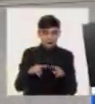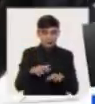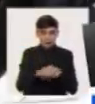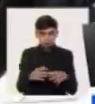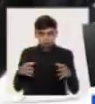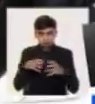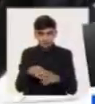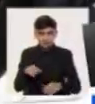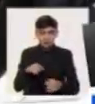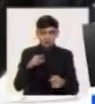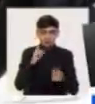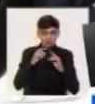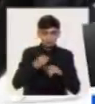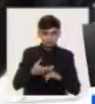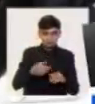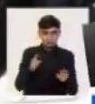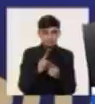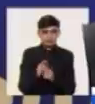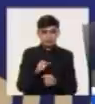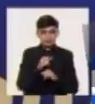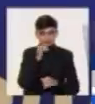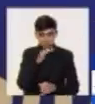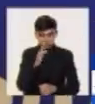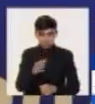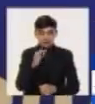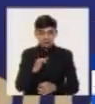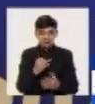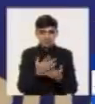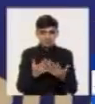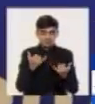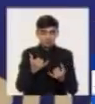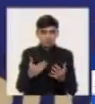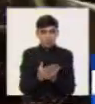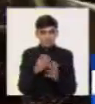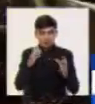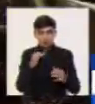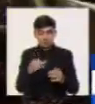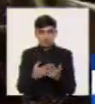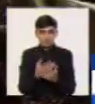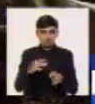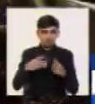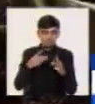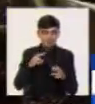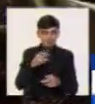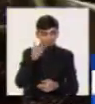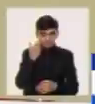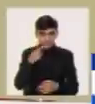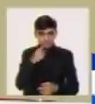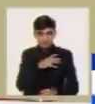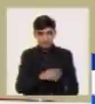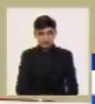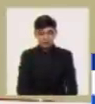жинап алып, кездесу өткізу мүмкін болмайтын сияқты. Мамандар бұл жағдай жаңаша әрі заманауи әдістерді пайдалануға берілген мүмкіндік